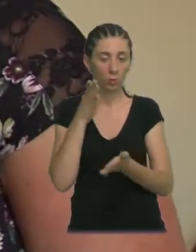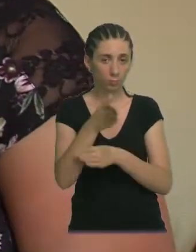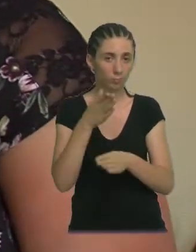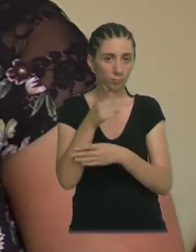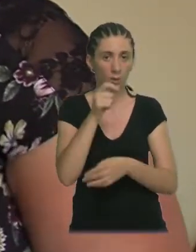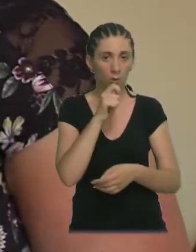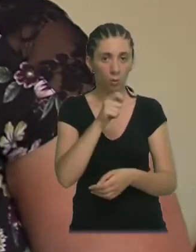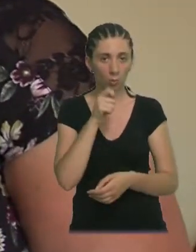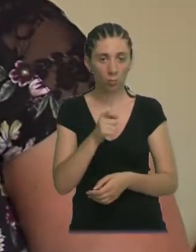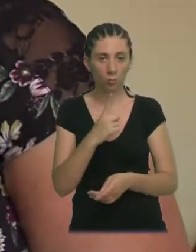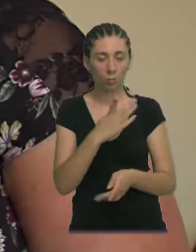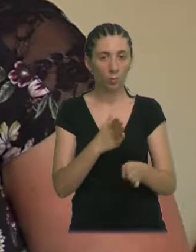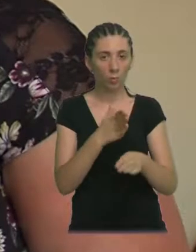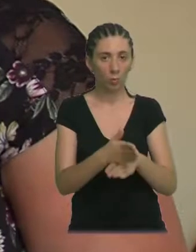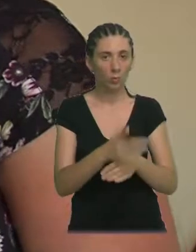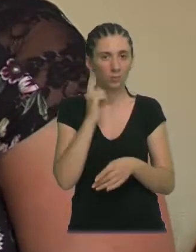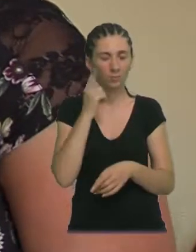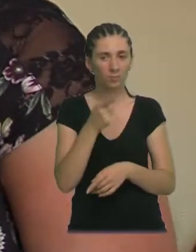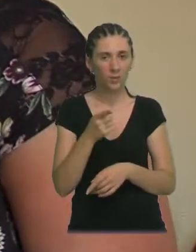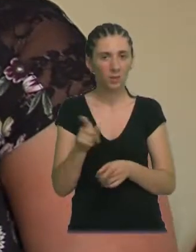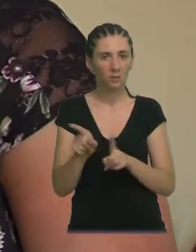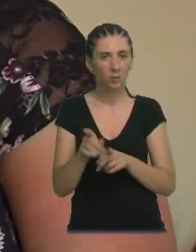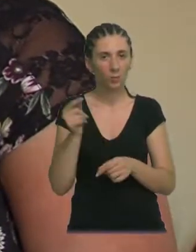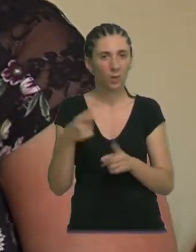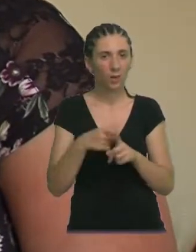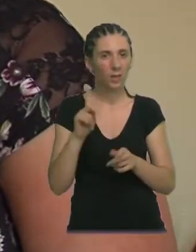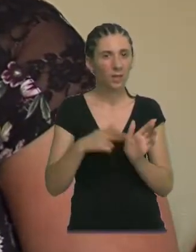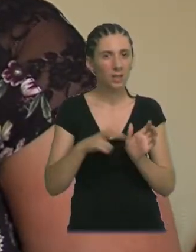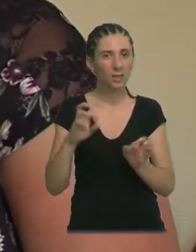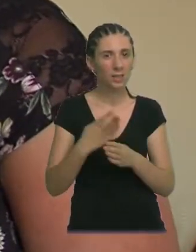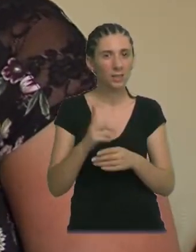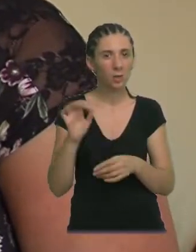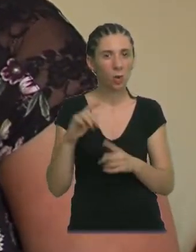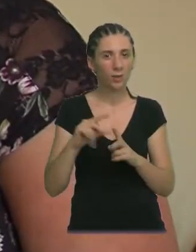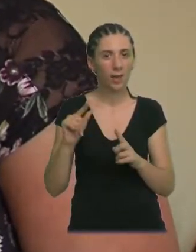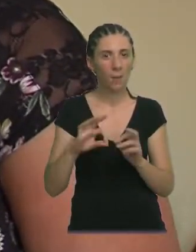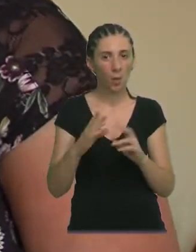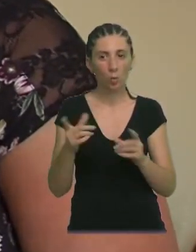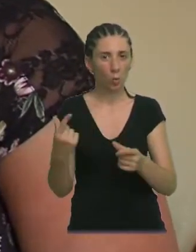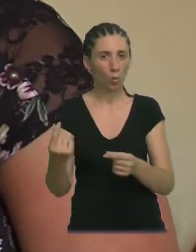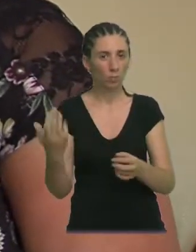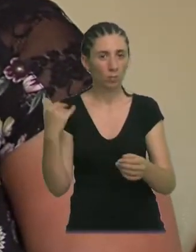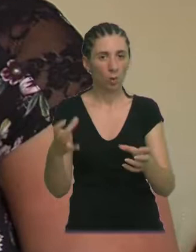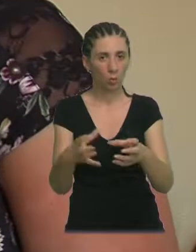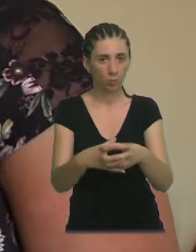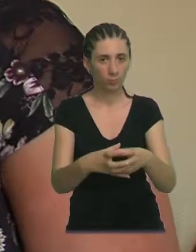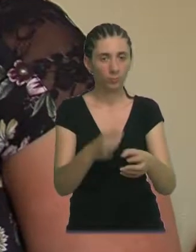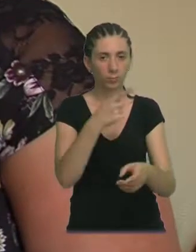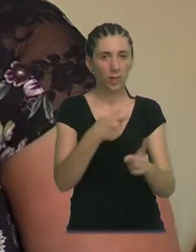odlazak kod logopeda, mislim da je ona išla i kod kineziterapeuta, da, oba dvije su išle u grupu,